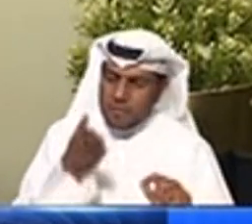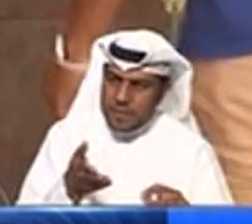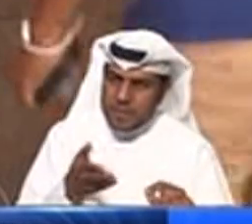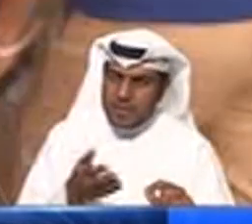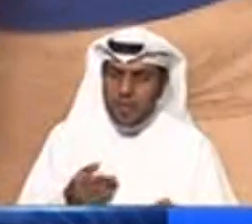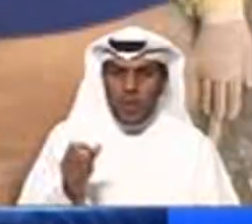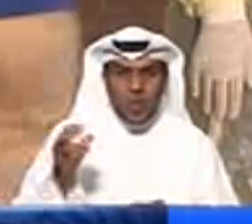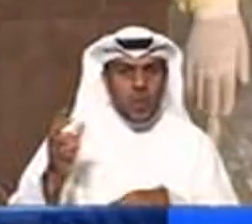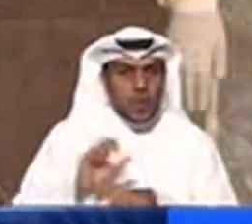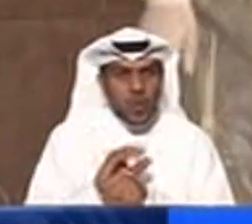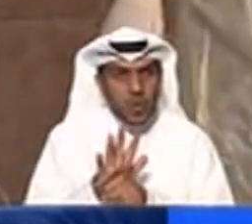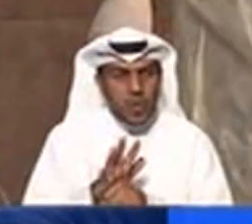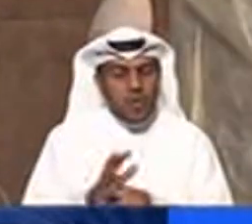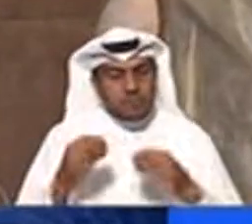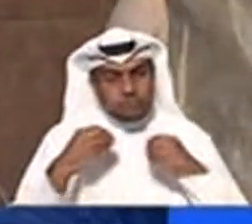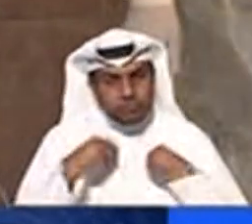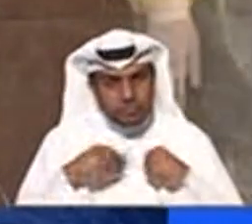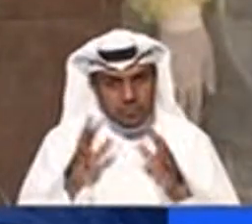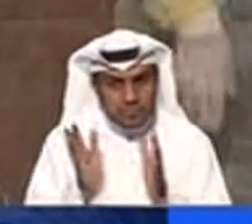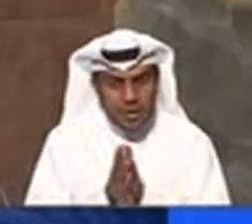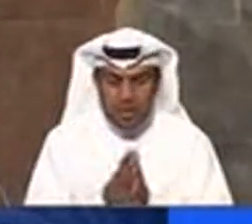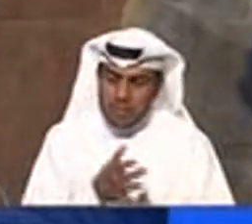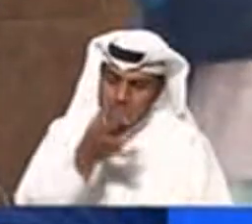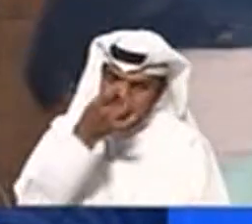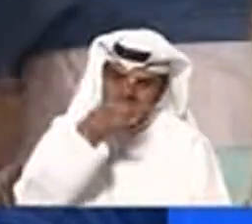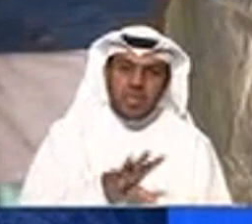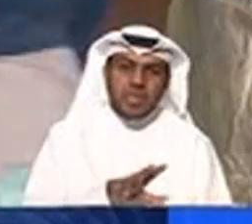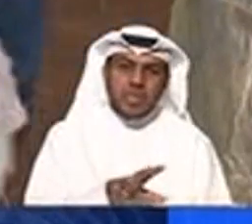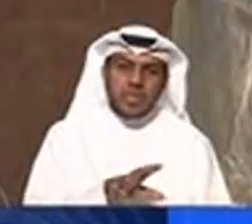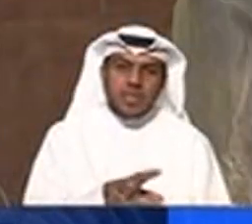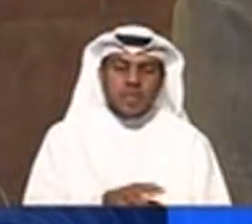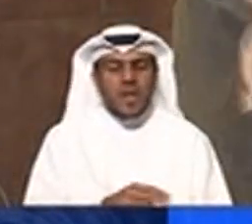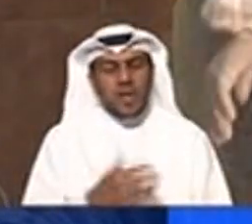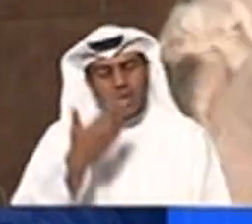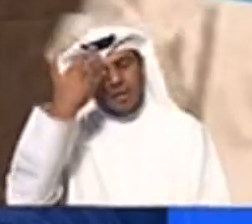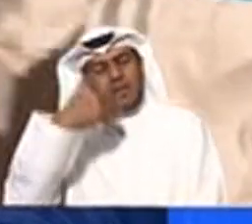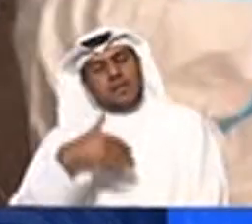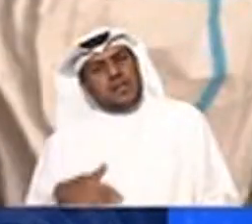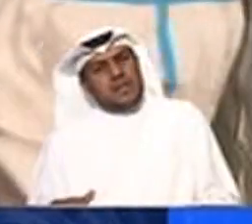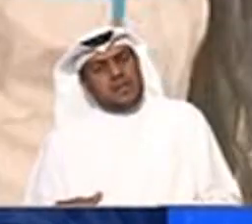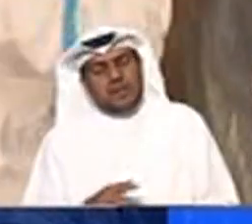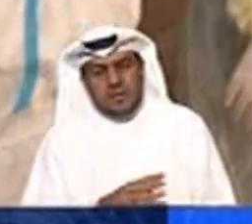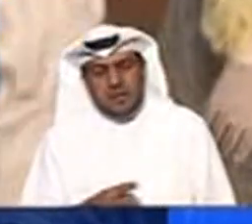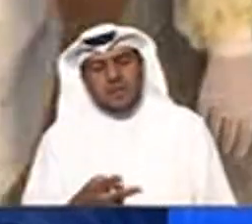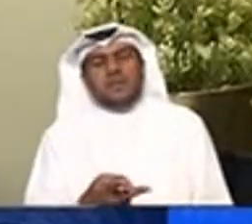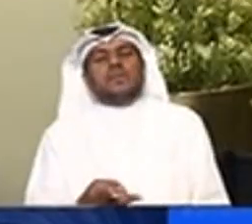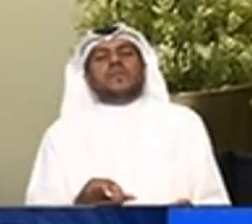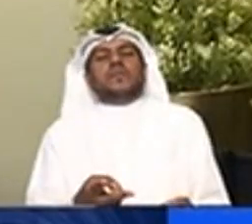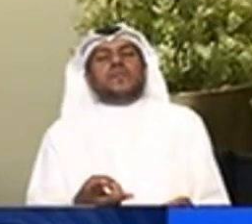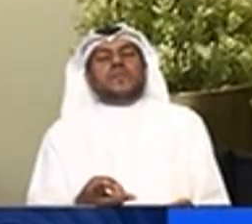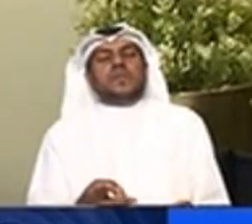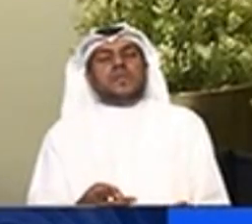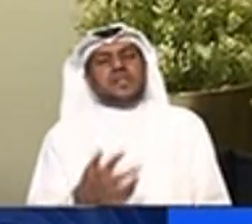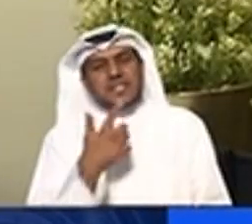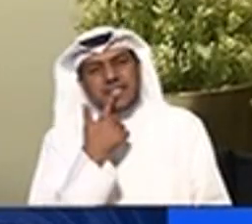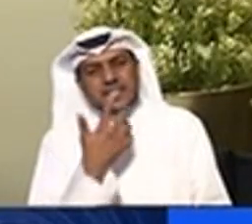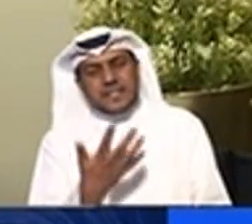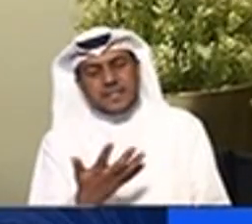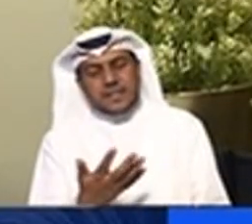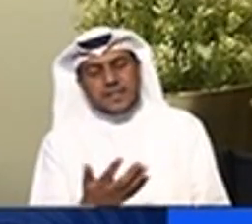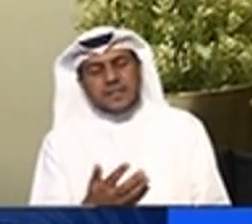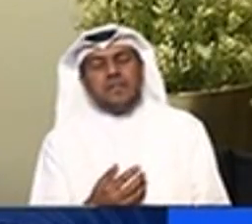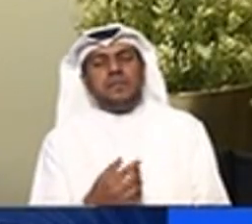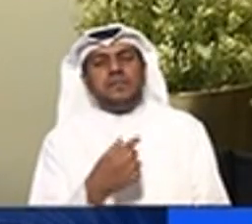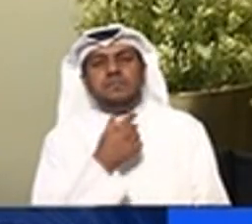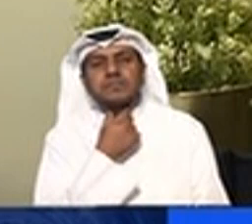كان يعاني من السرطان. كان هناك طفل يعاني من شلل رباعي، فكان طريح الفراش أصلا فلما انحاش